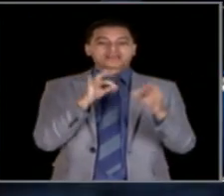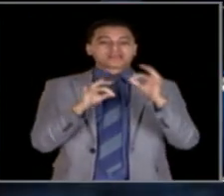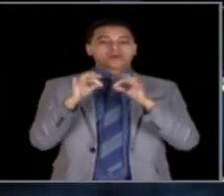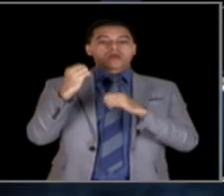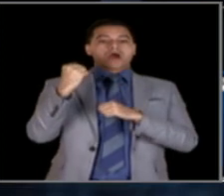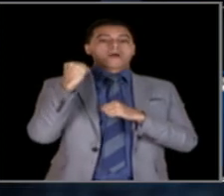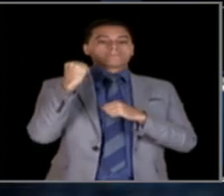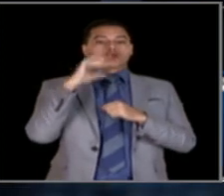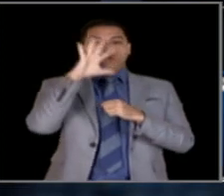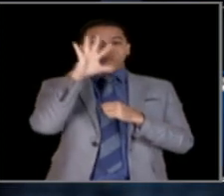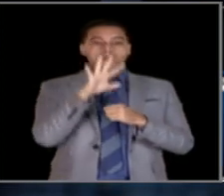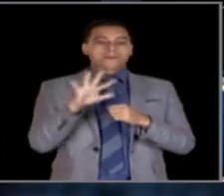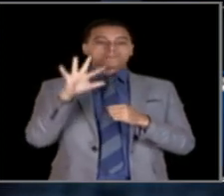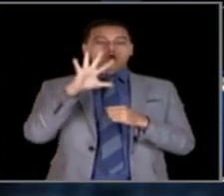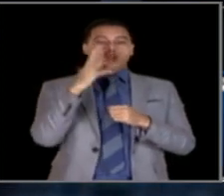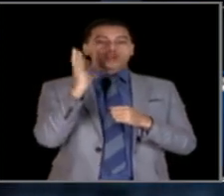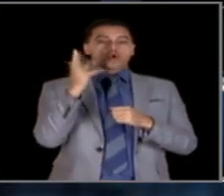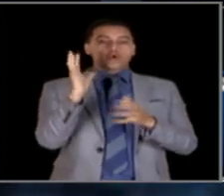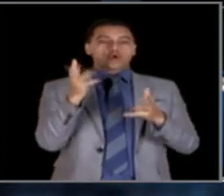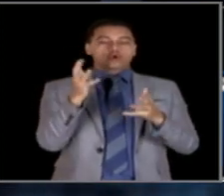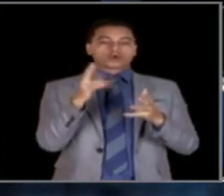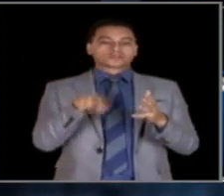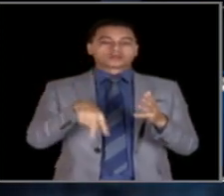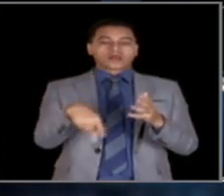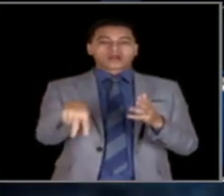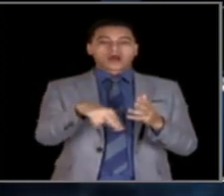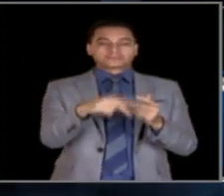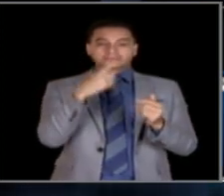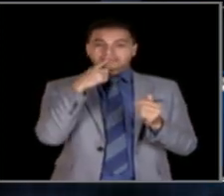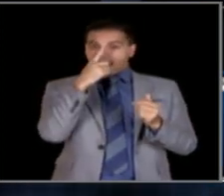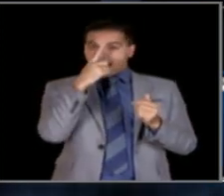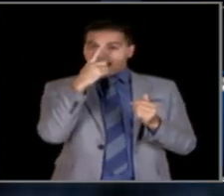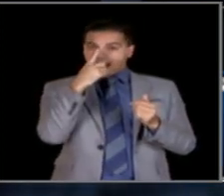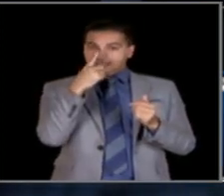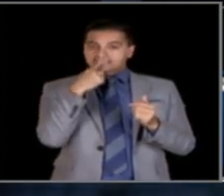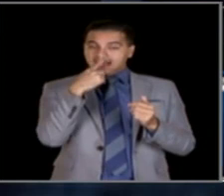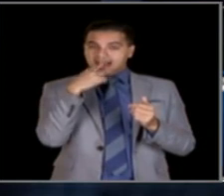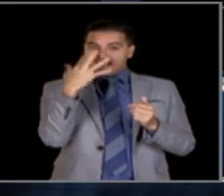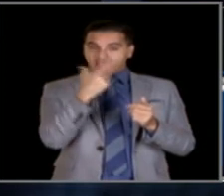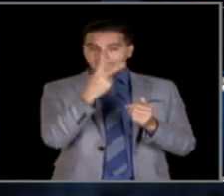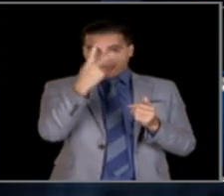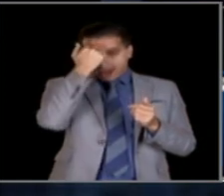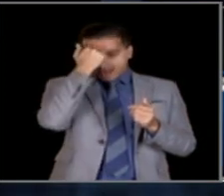لكرة القدم؟ كان سنة 2000،